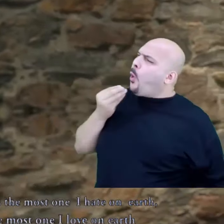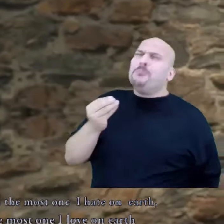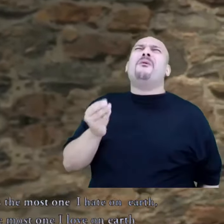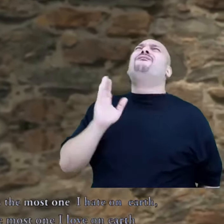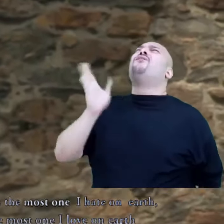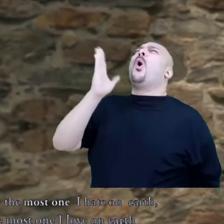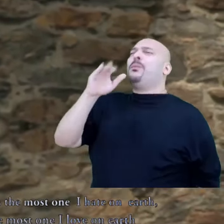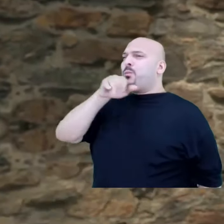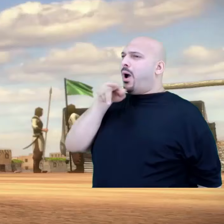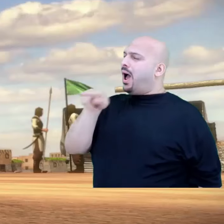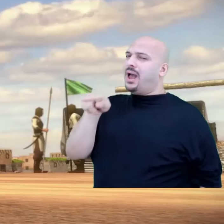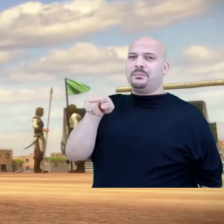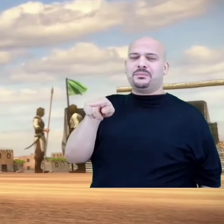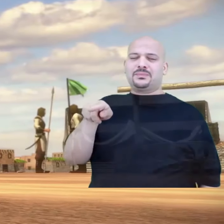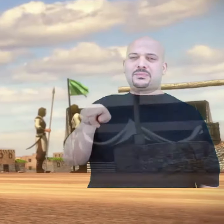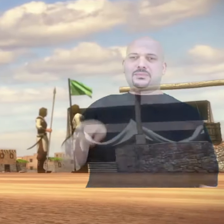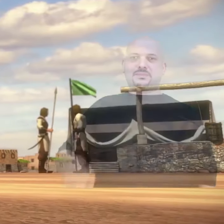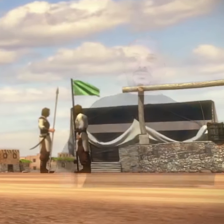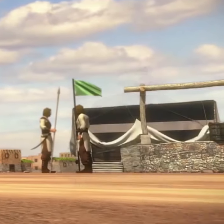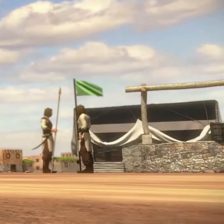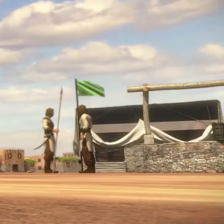إلى قلبي.